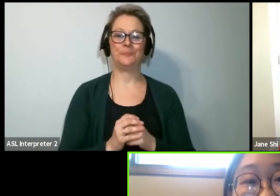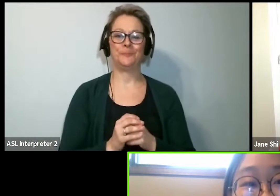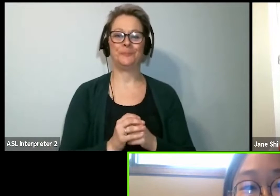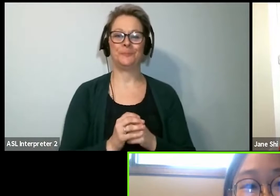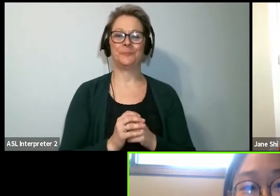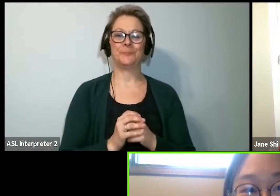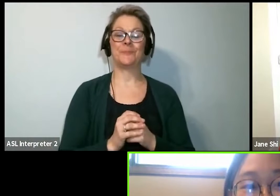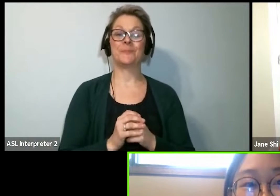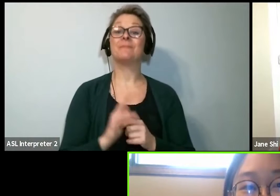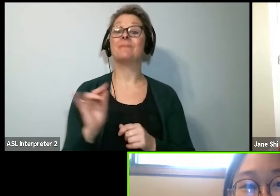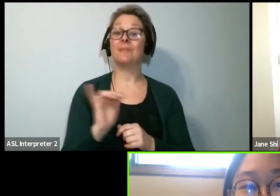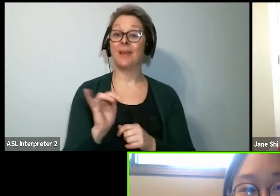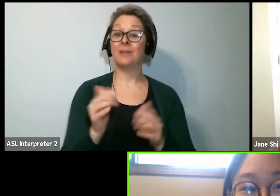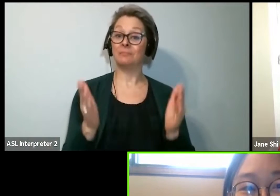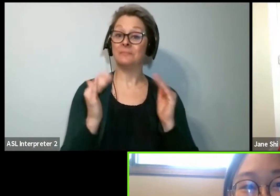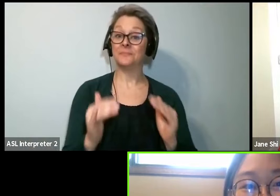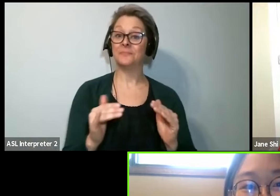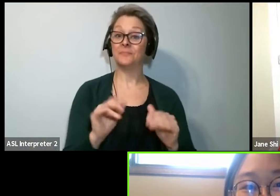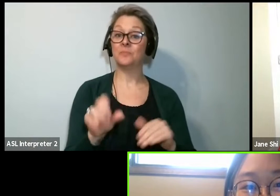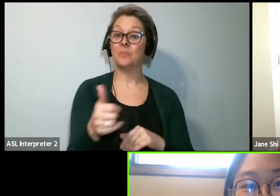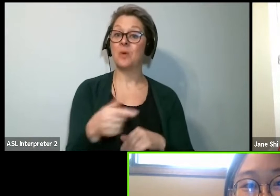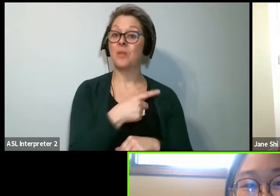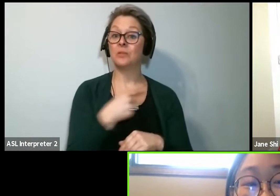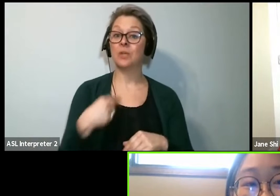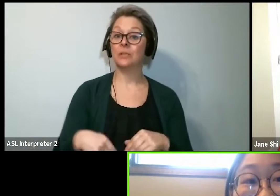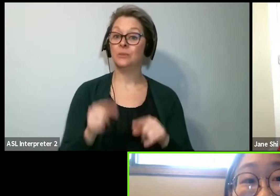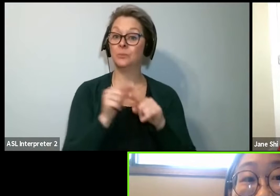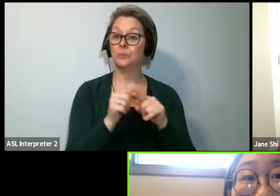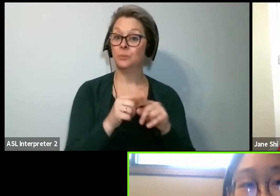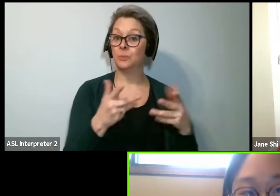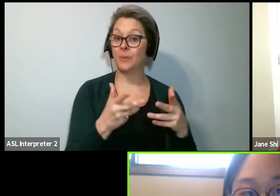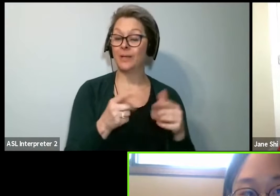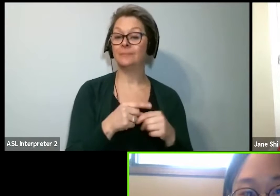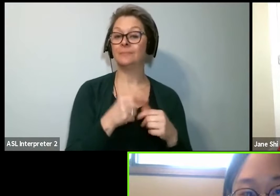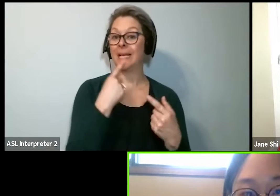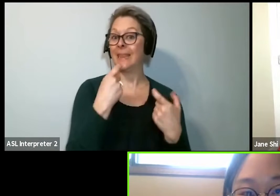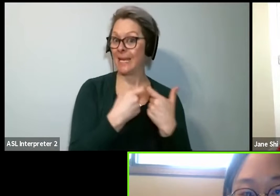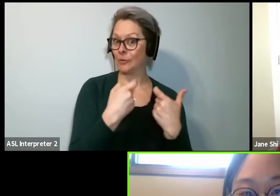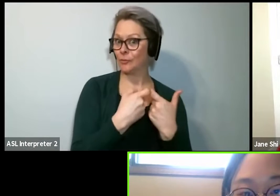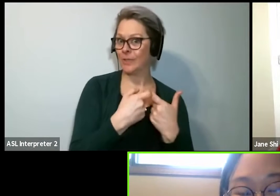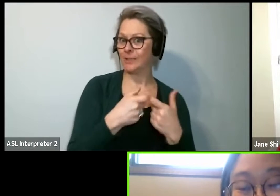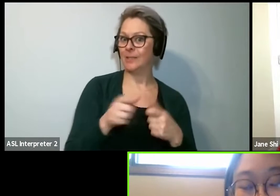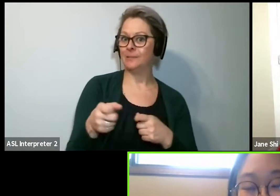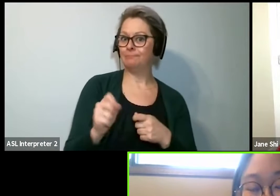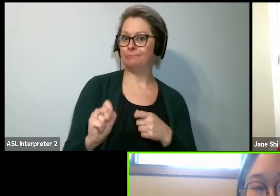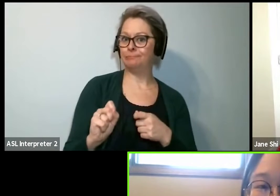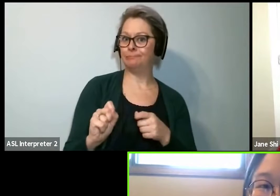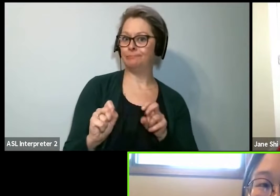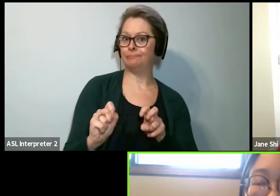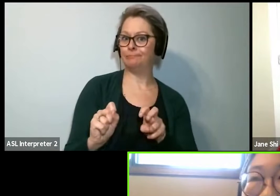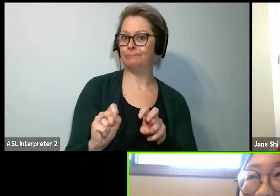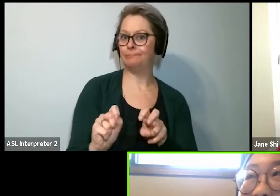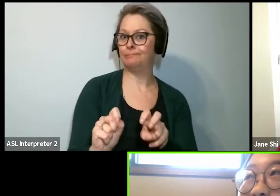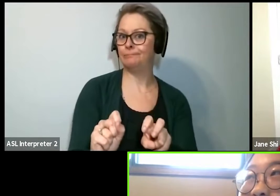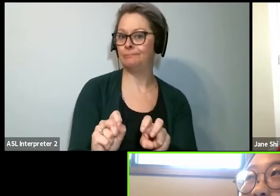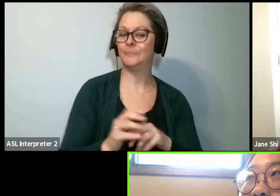And 电动轮椅 is an electric powered wheelchair.